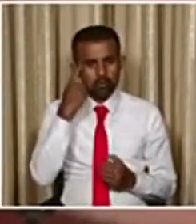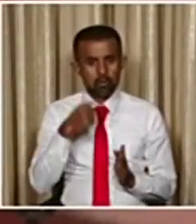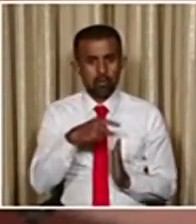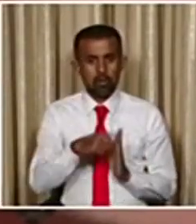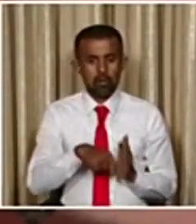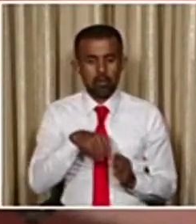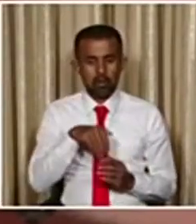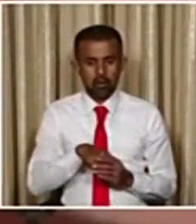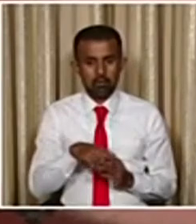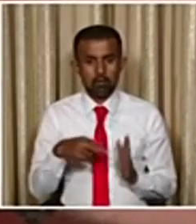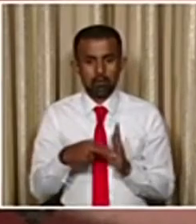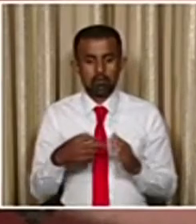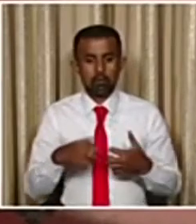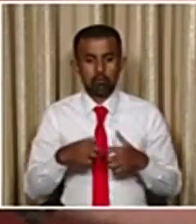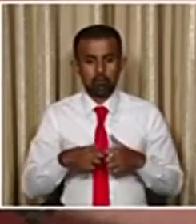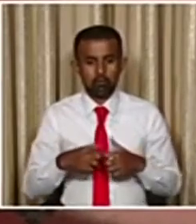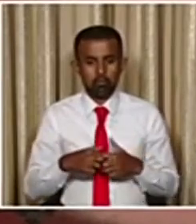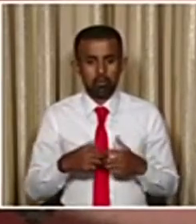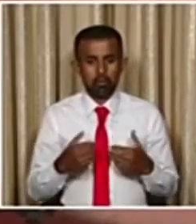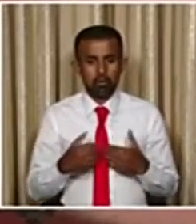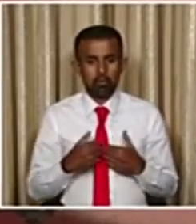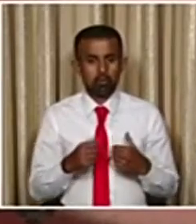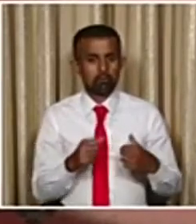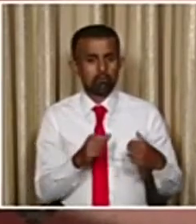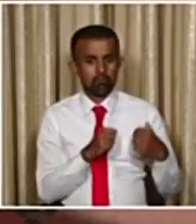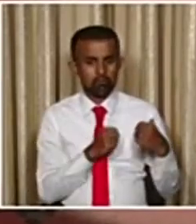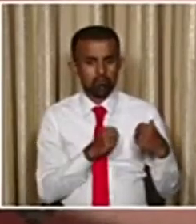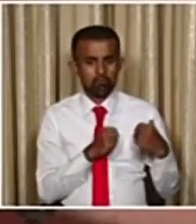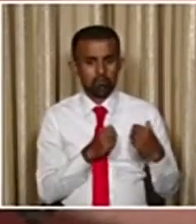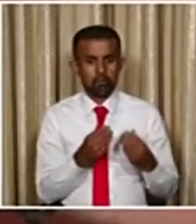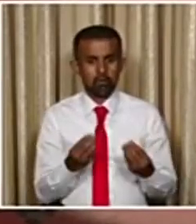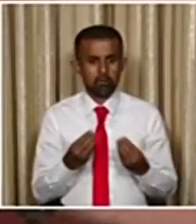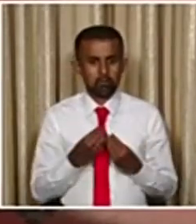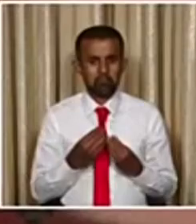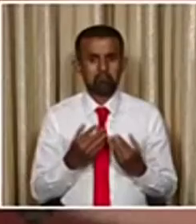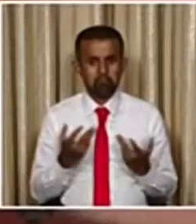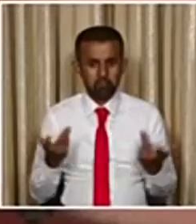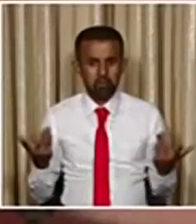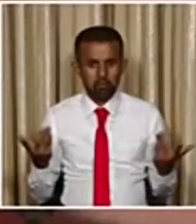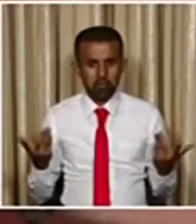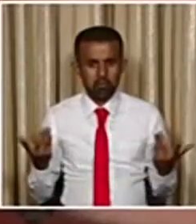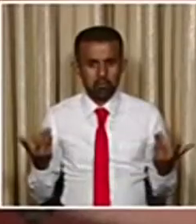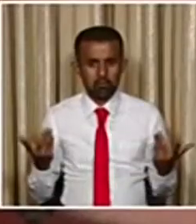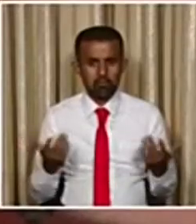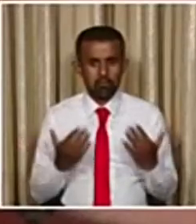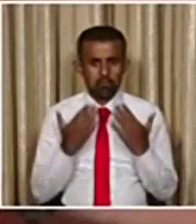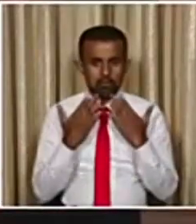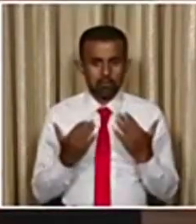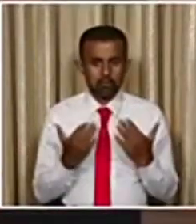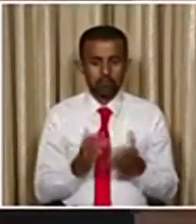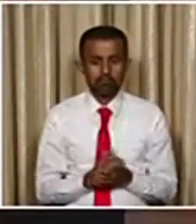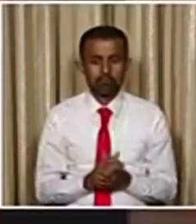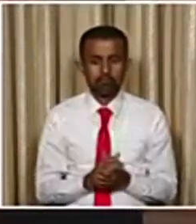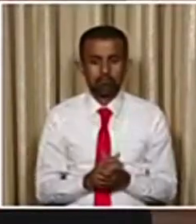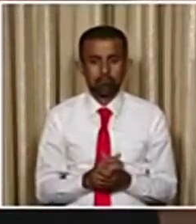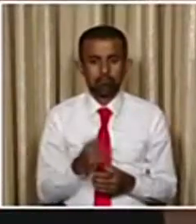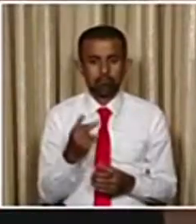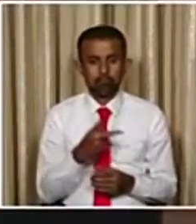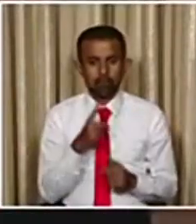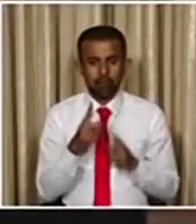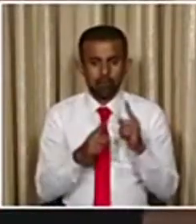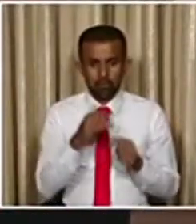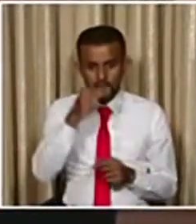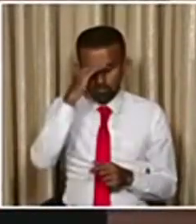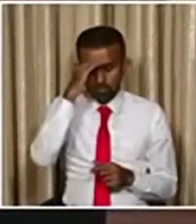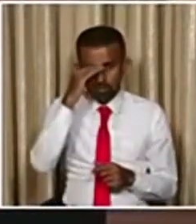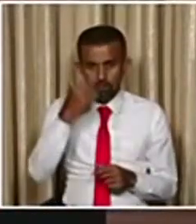දේශීය අද තියෙන ආර්ථික අර්බුදයේදී අපට වාසි සහගත තත්ත්වයක් අත් වෙන්නේ නැහැ කියන එක තමයි අපේ ස්ථාවරය මතුනේ. බොහොම ස්තුතියි. ගරු නියෝජ